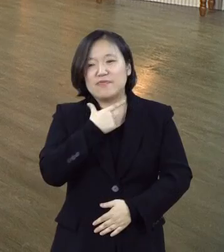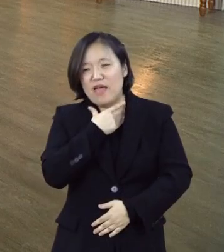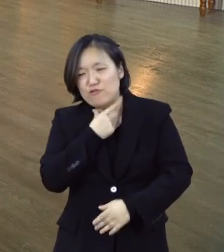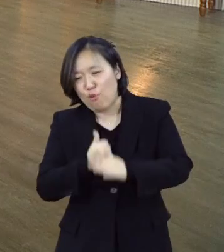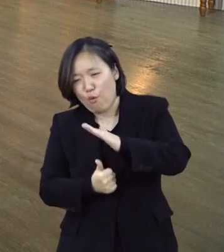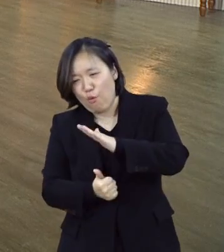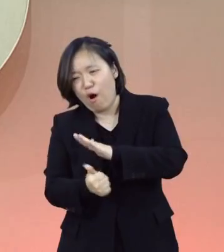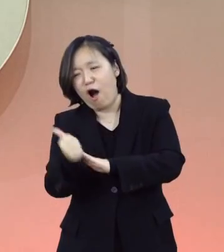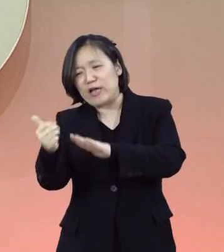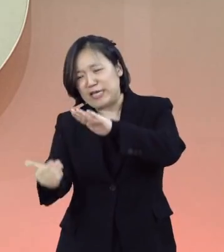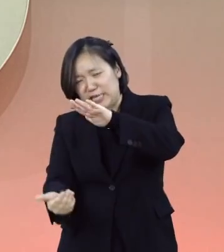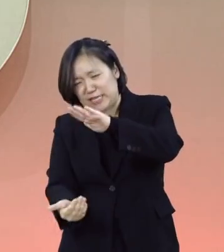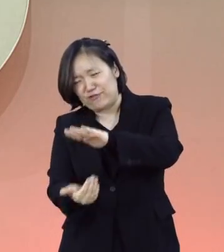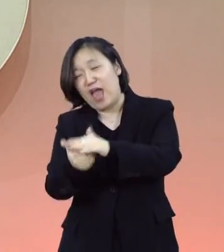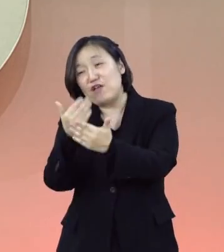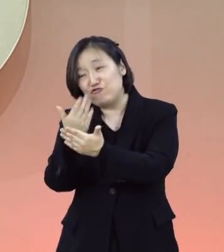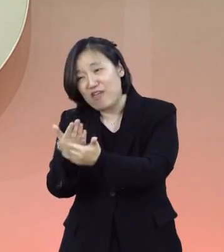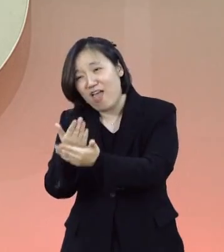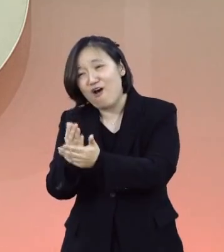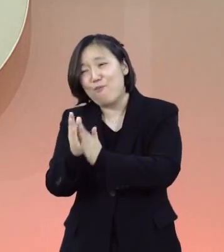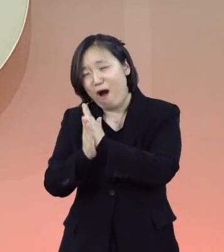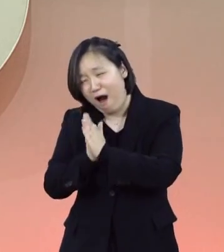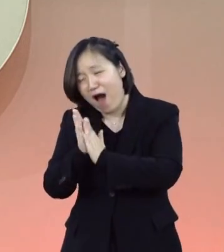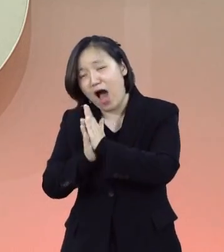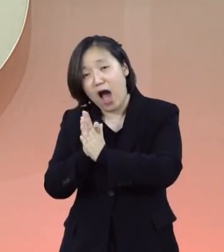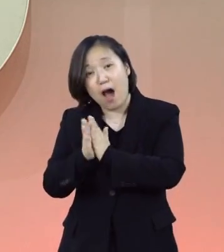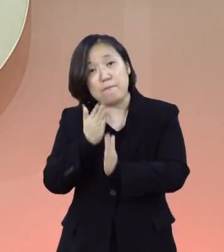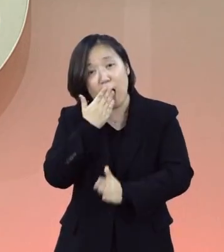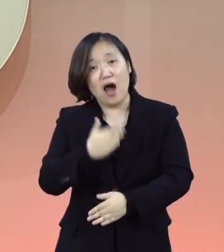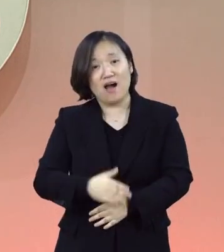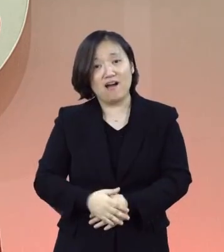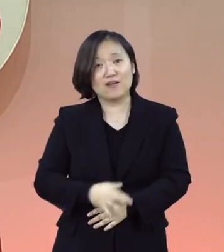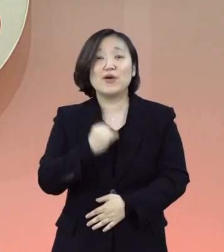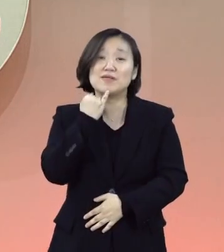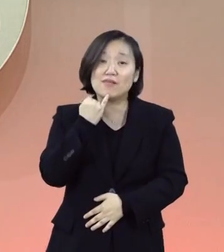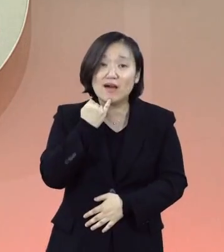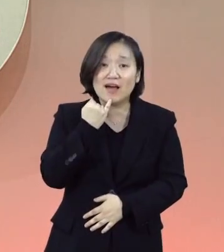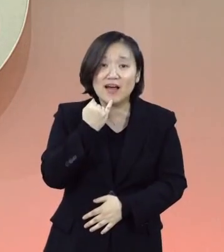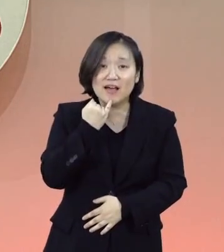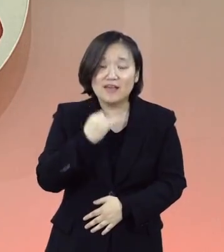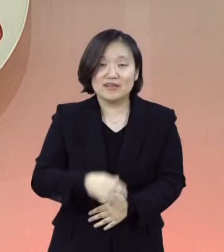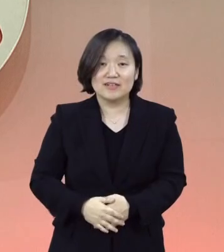해주세요. 하고 싶으면 해라. 괜찮아요. 하고 싶으면 하세요.